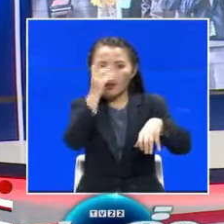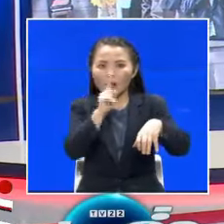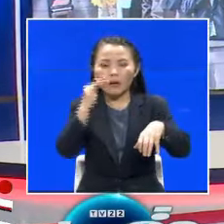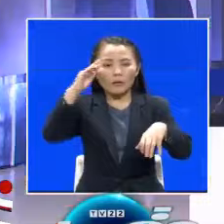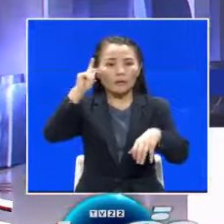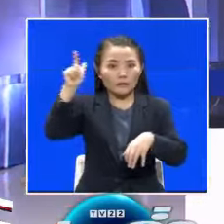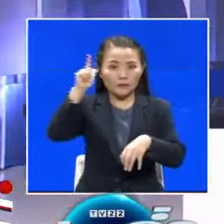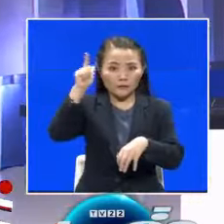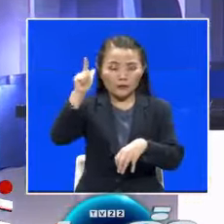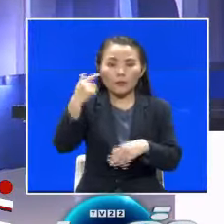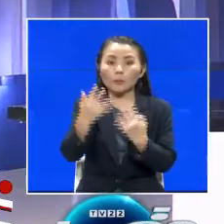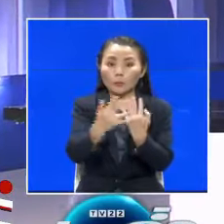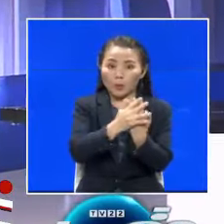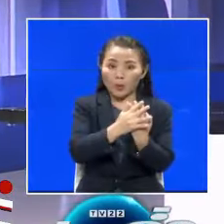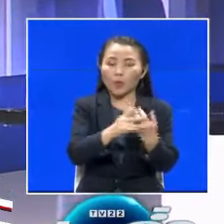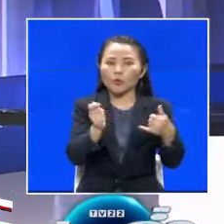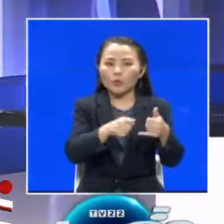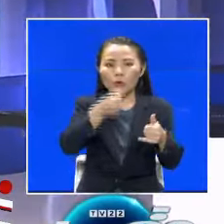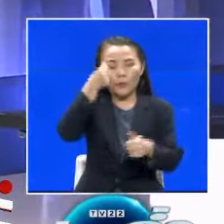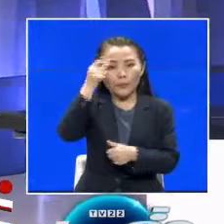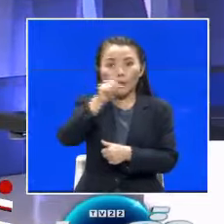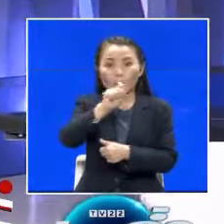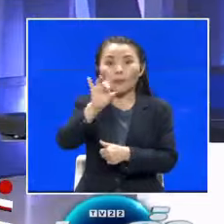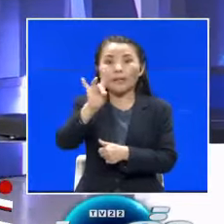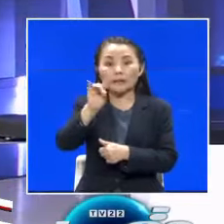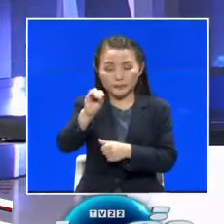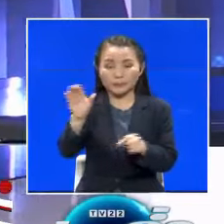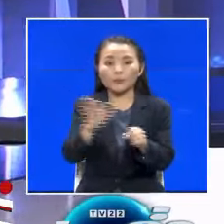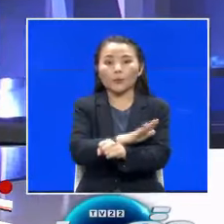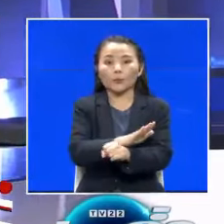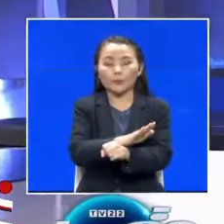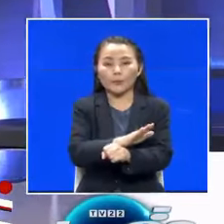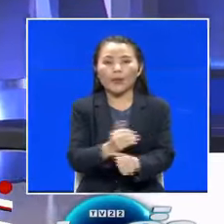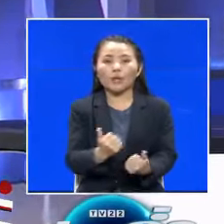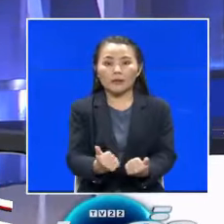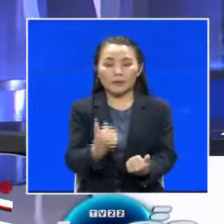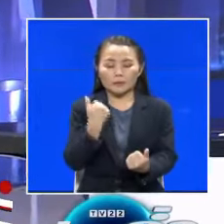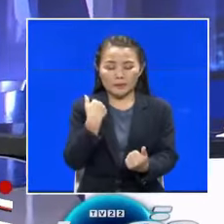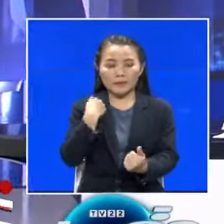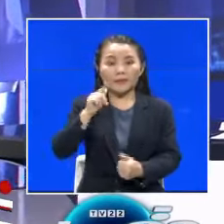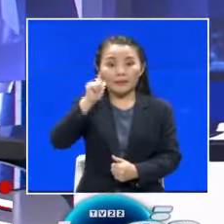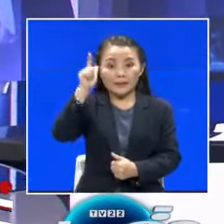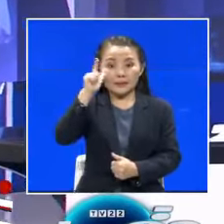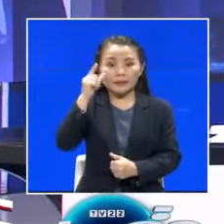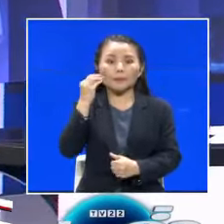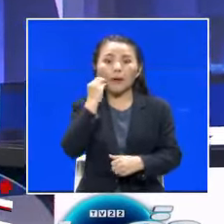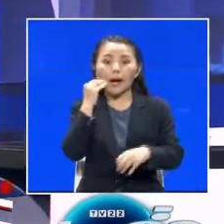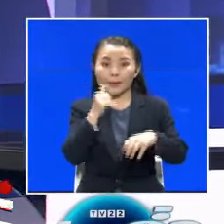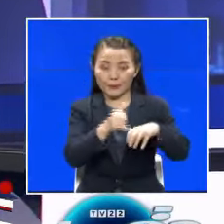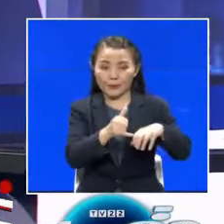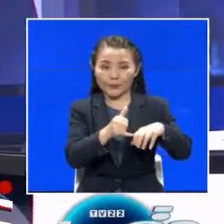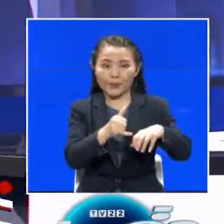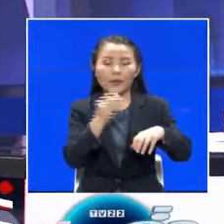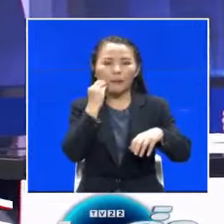ษิณเนี่ยรับโทษเป็นเวลา180วันครบถ้วนแล้วนะคะตอนนี้เจ้าตัวอยู่ที่บ้านจันทร์สองล่